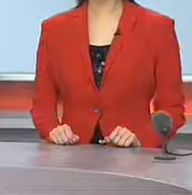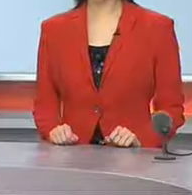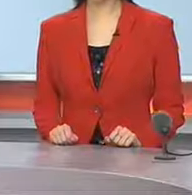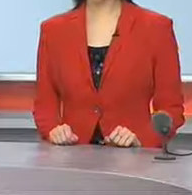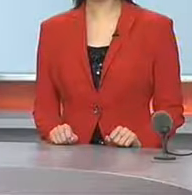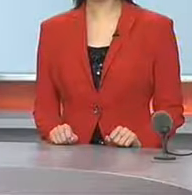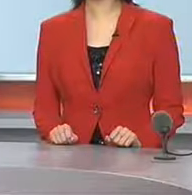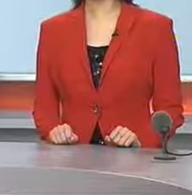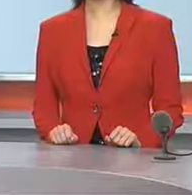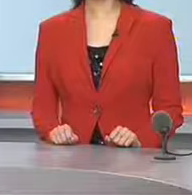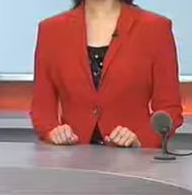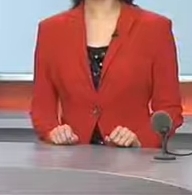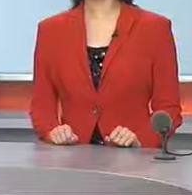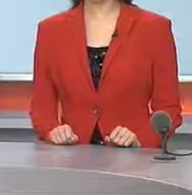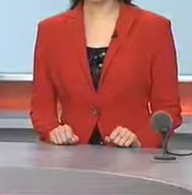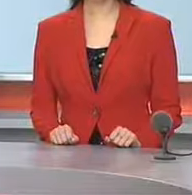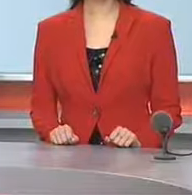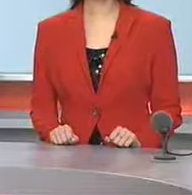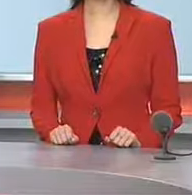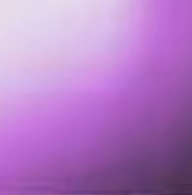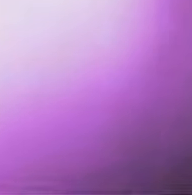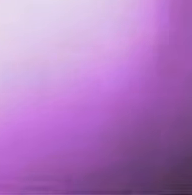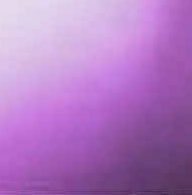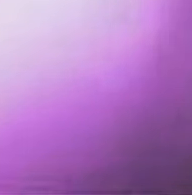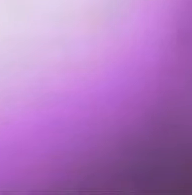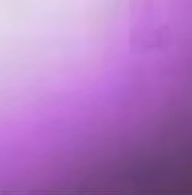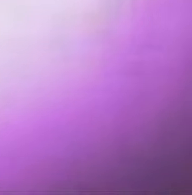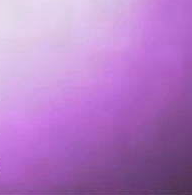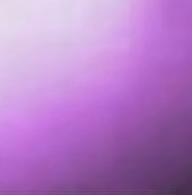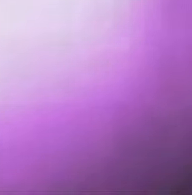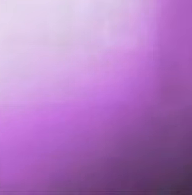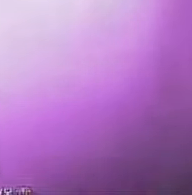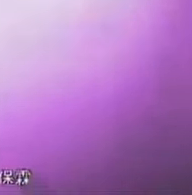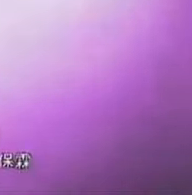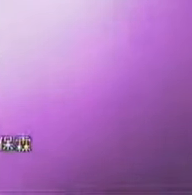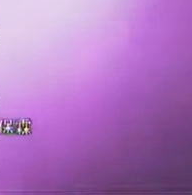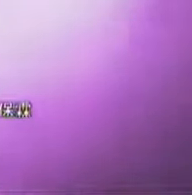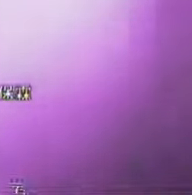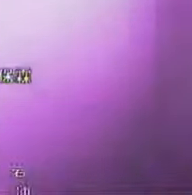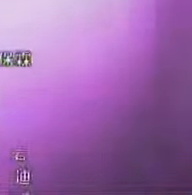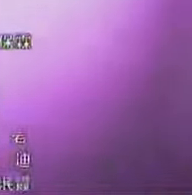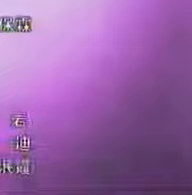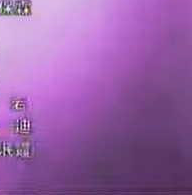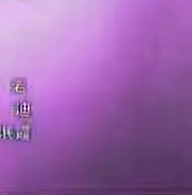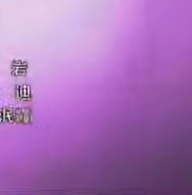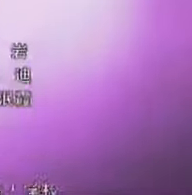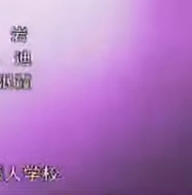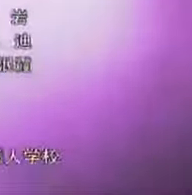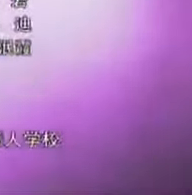感谢收看 明早8点30分 再见明早8点30分 表优鹰优独